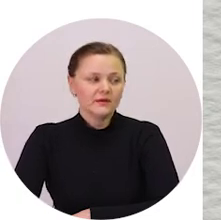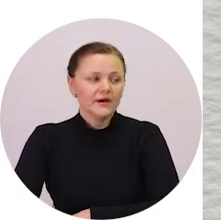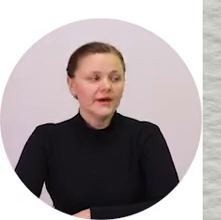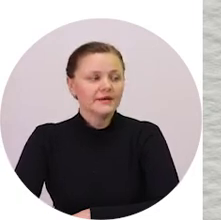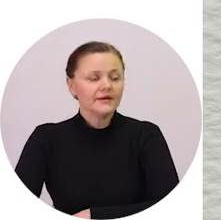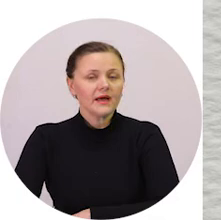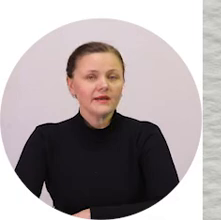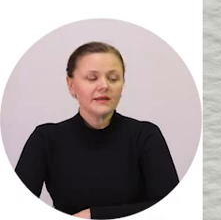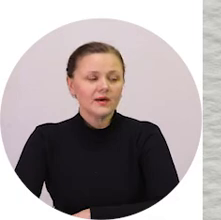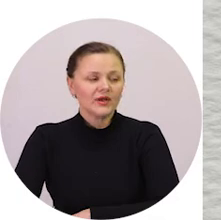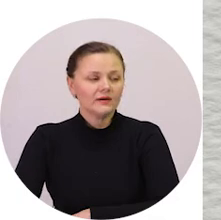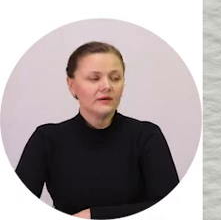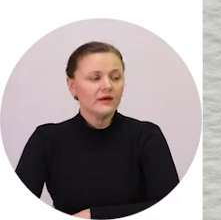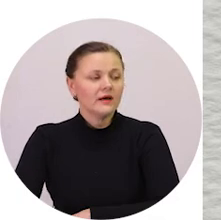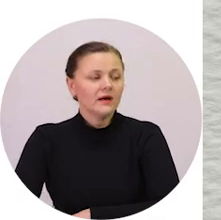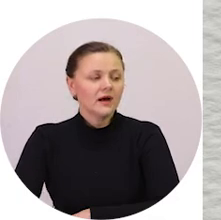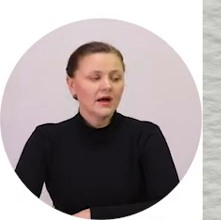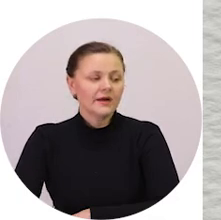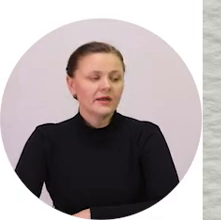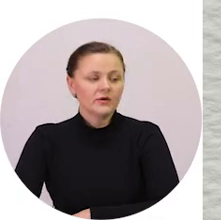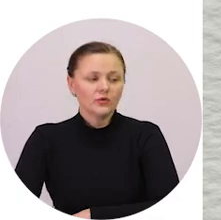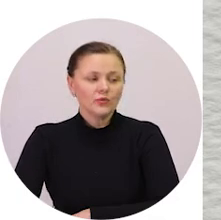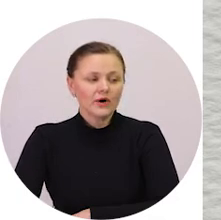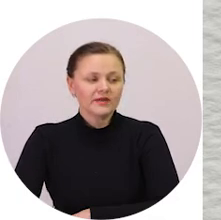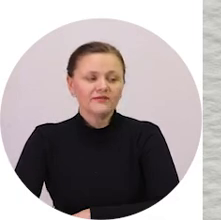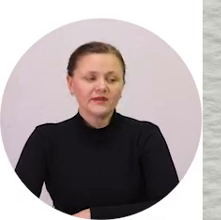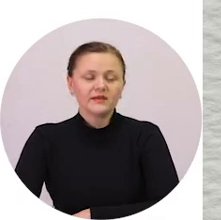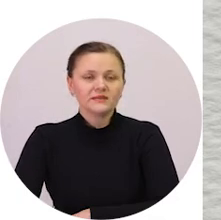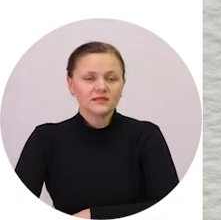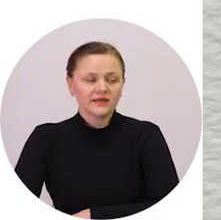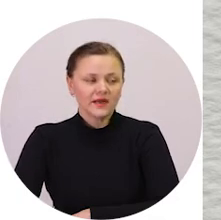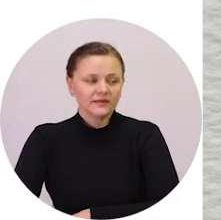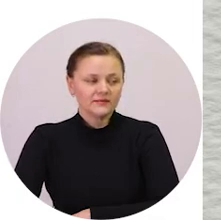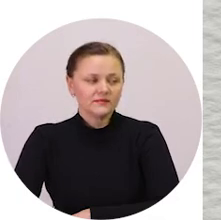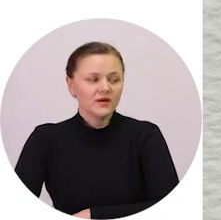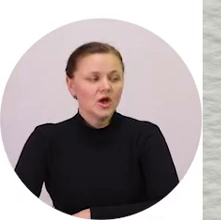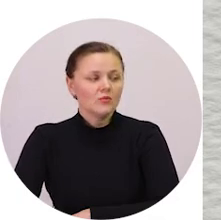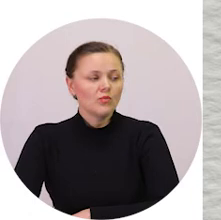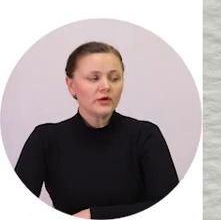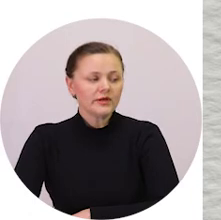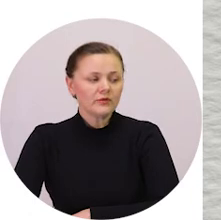exterioare. Inalienabil, care nu poate fi înstrăinat.